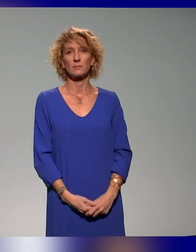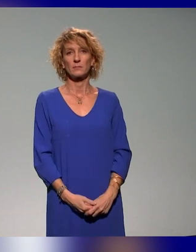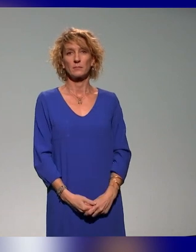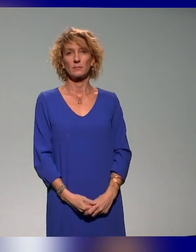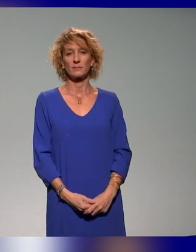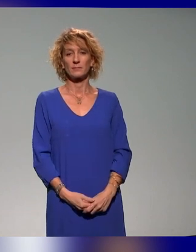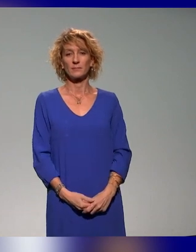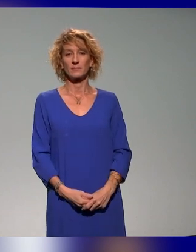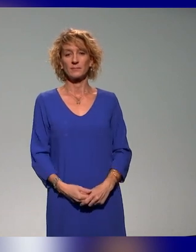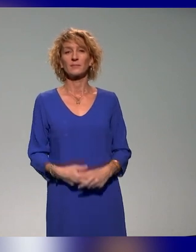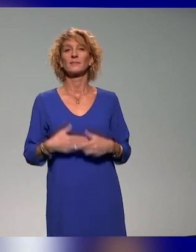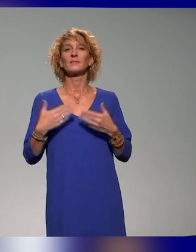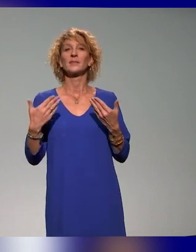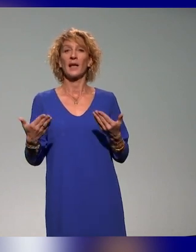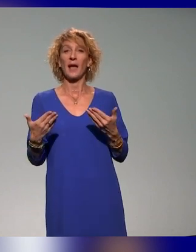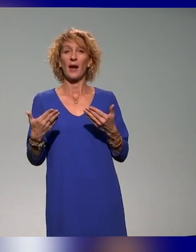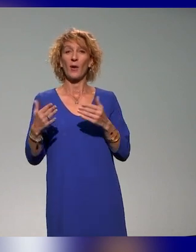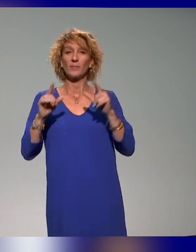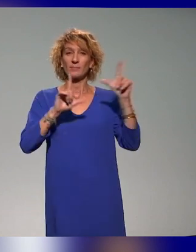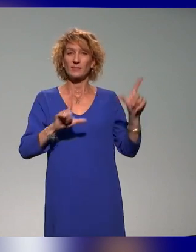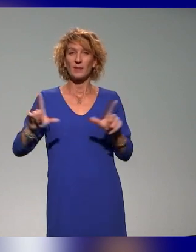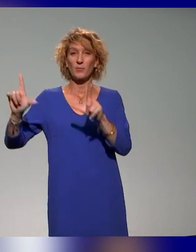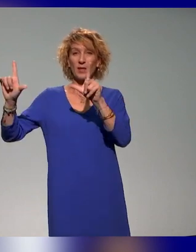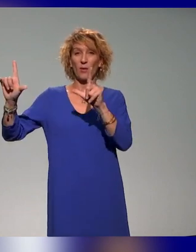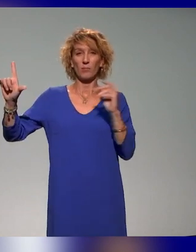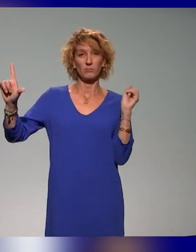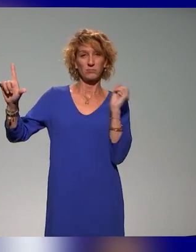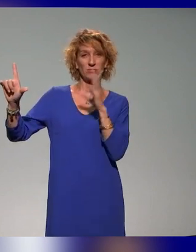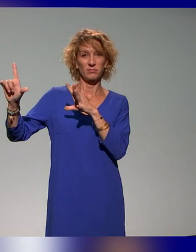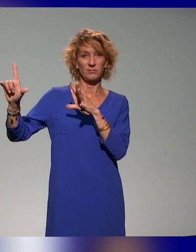Très bien, je partage mon écran.